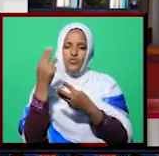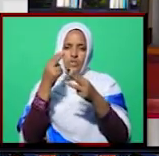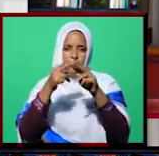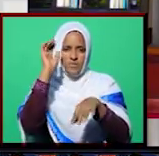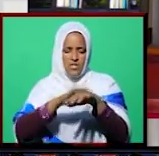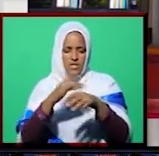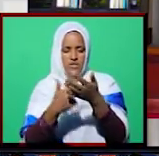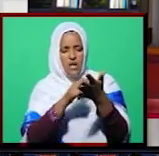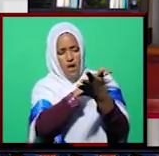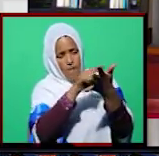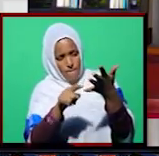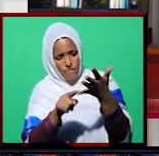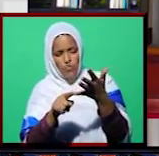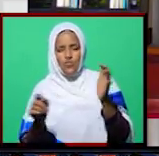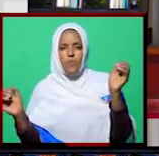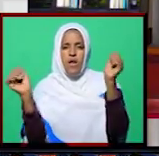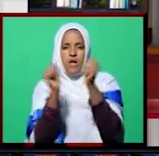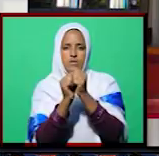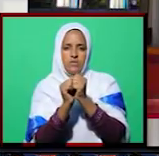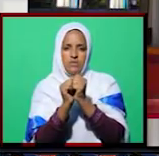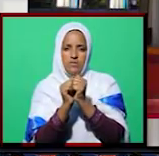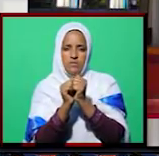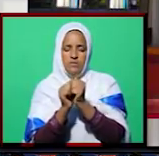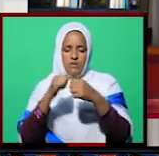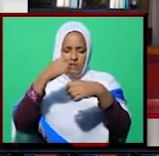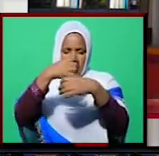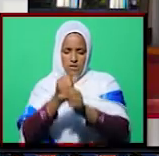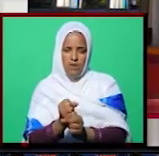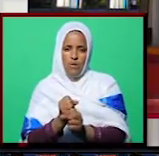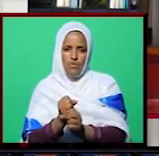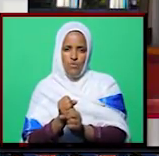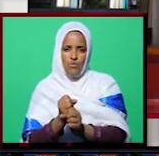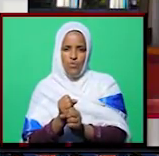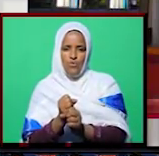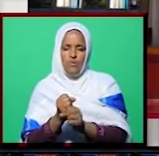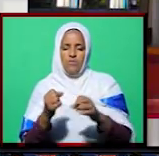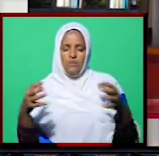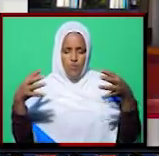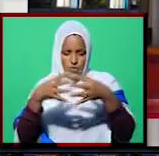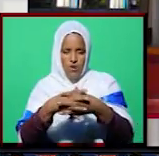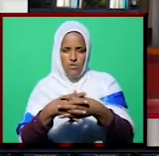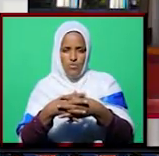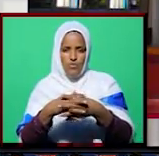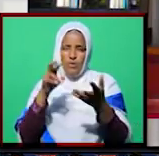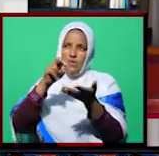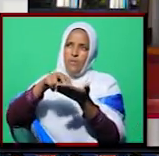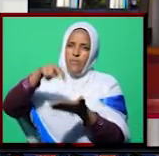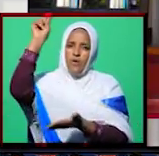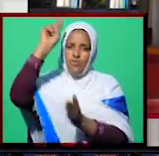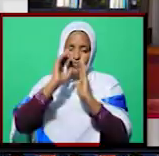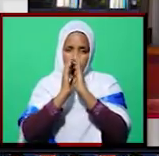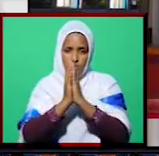የሰውነት መስዋዕት ተብሎ ይጠራል። እነዚህ አምስቱ መስዋዕቶች በአንድ ላይ ተጠቃለው ተዳምረው